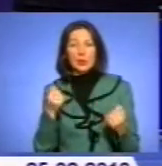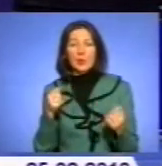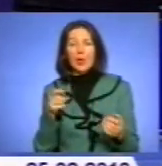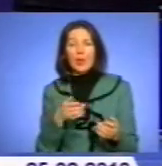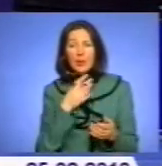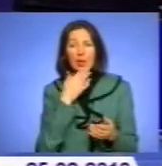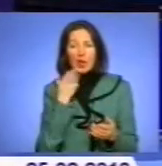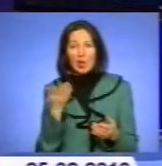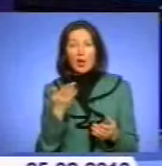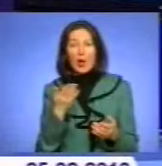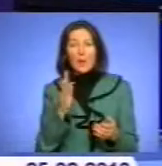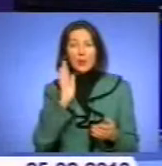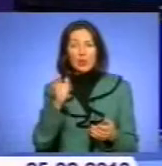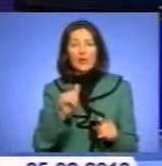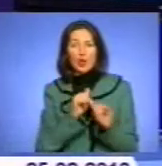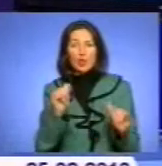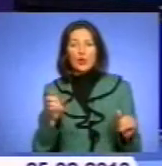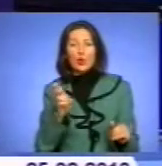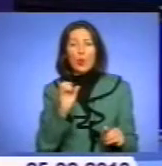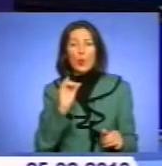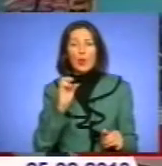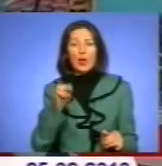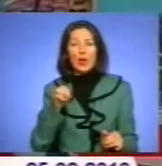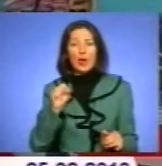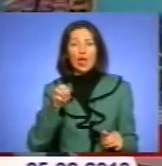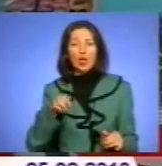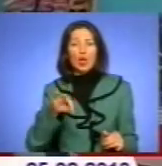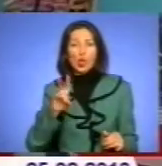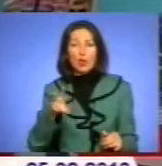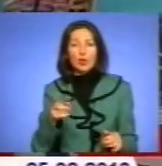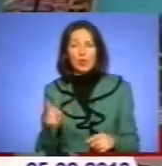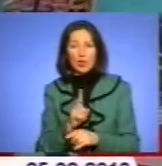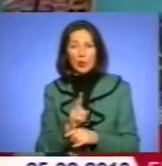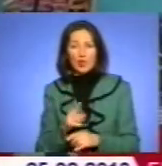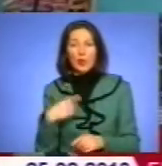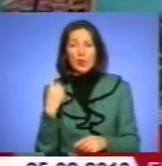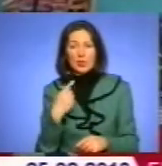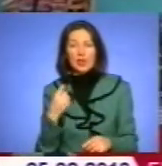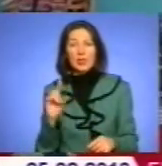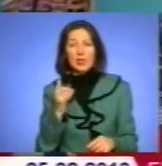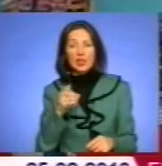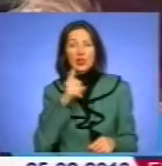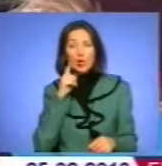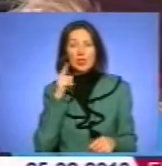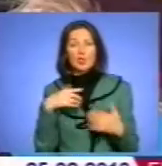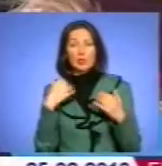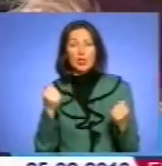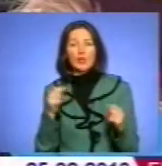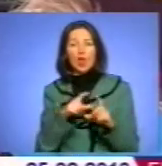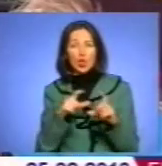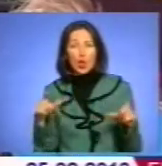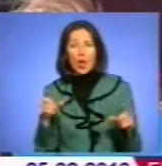на Тернопільщині. З подробицями Надія Турчин. В обласній дитячо-юнацькій спортивній школі з біатлону